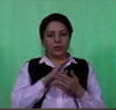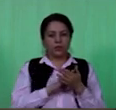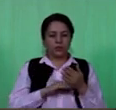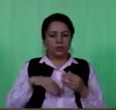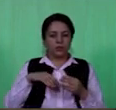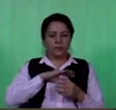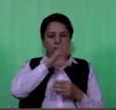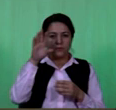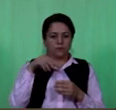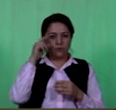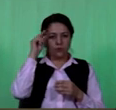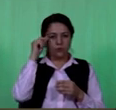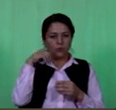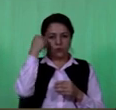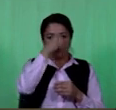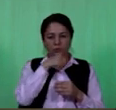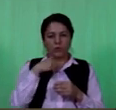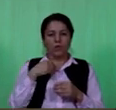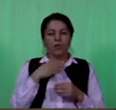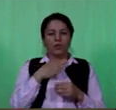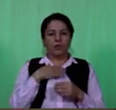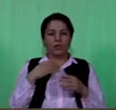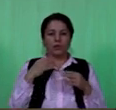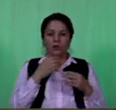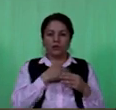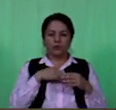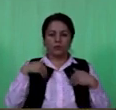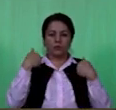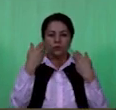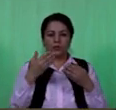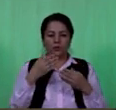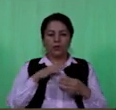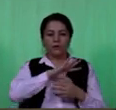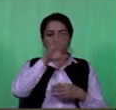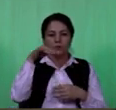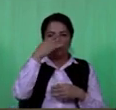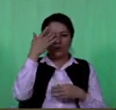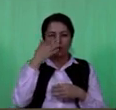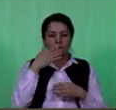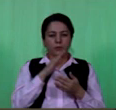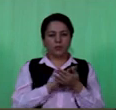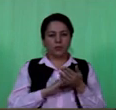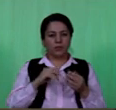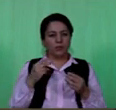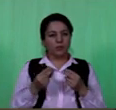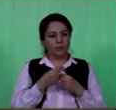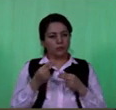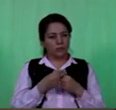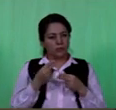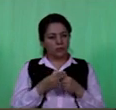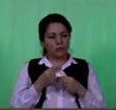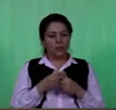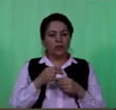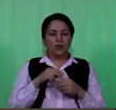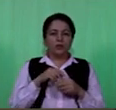года я хочу вам пожелать чтобы все лето продолжали заниматься математикой и выполнили все задания